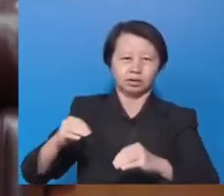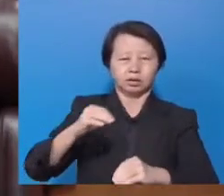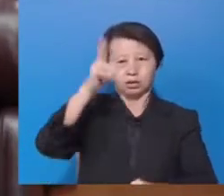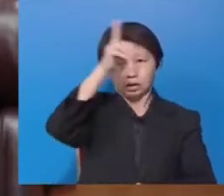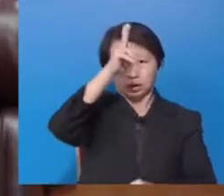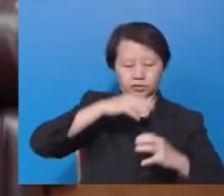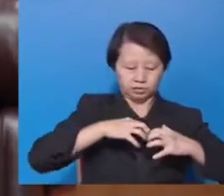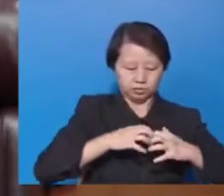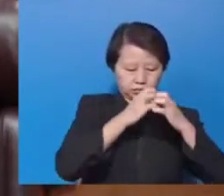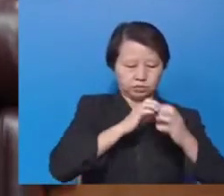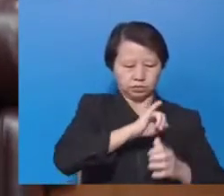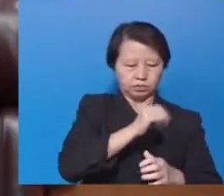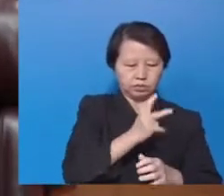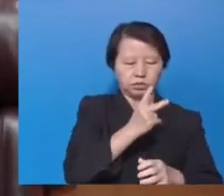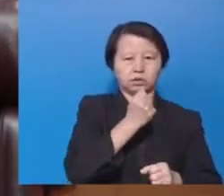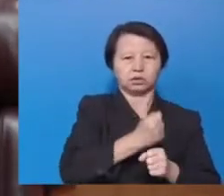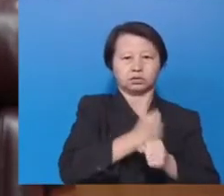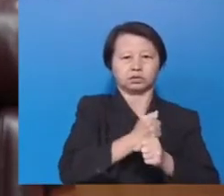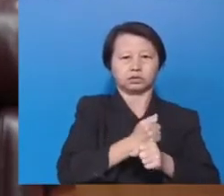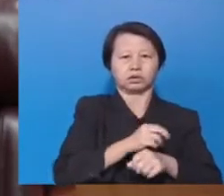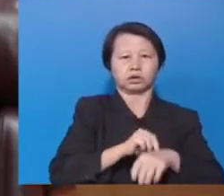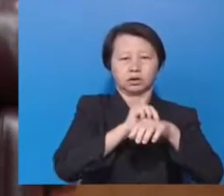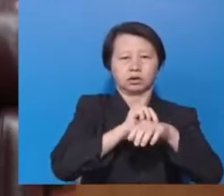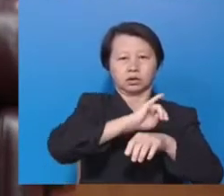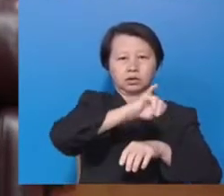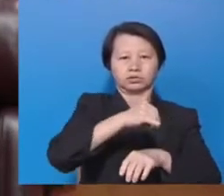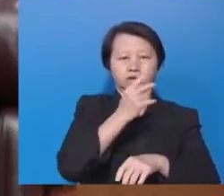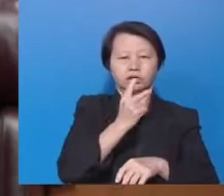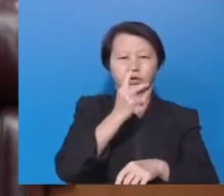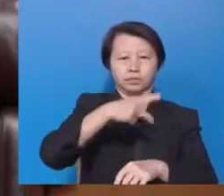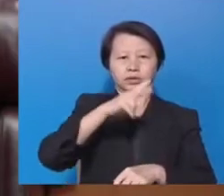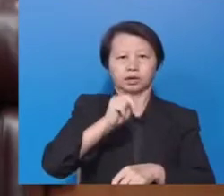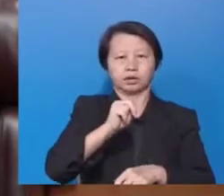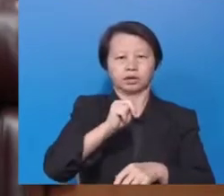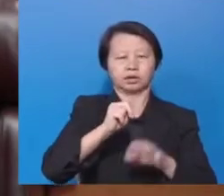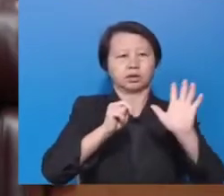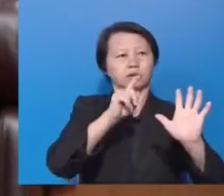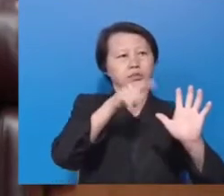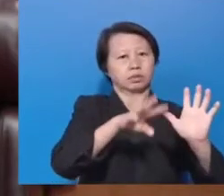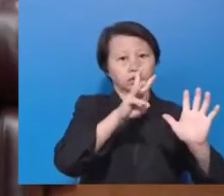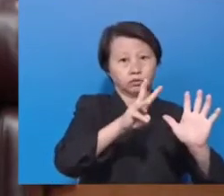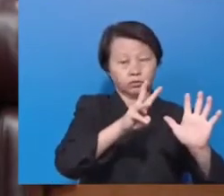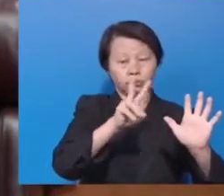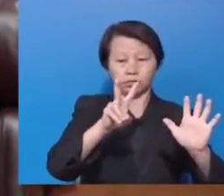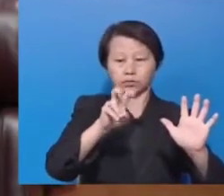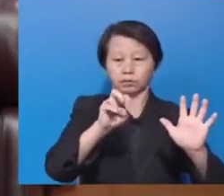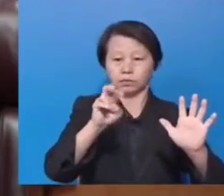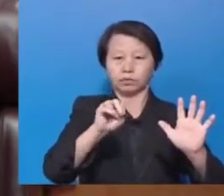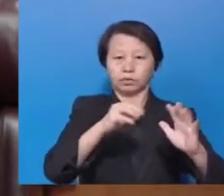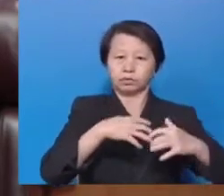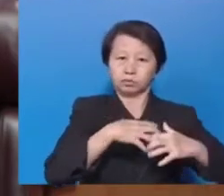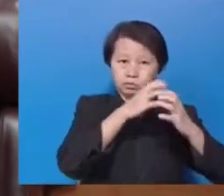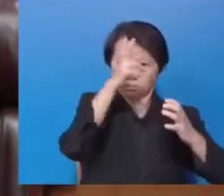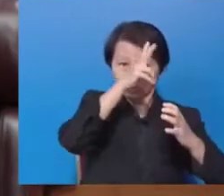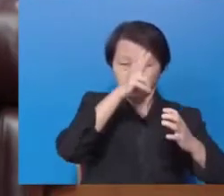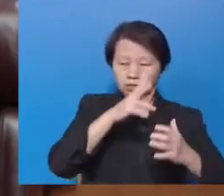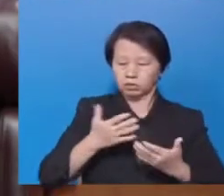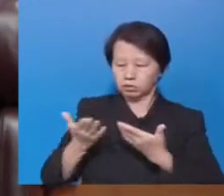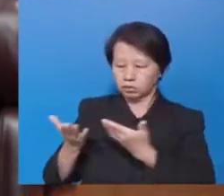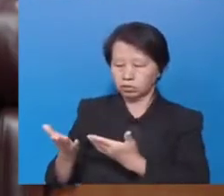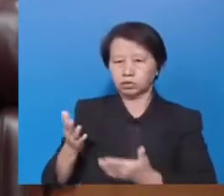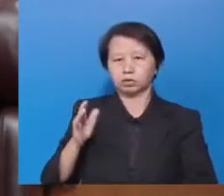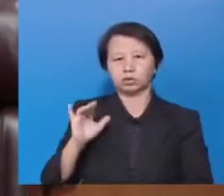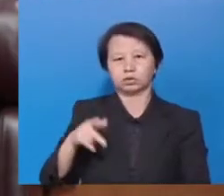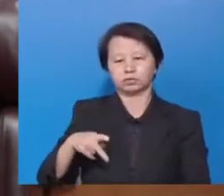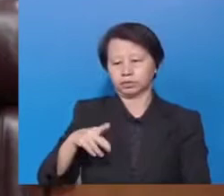a Hai pekerjaan nasional ataupun Jackie PN pada 5 Jun 2020 oleh yang